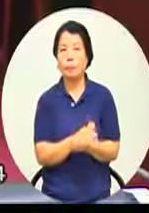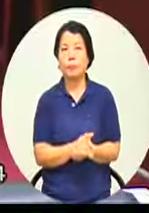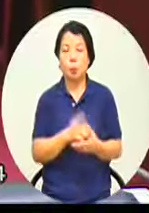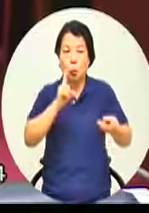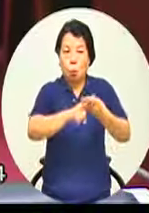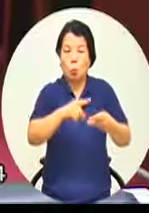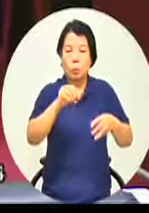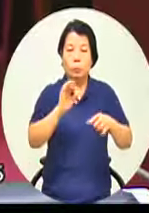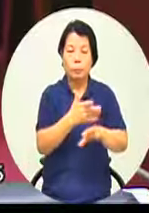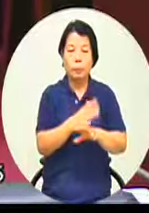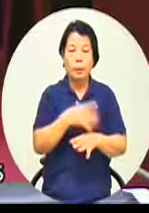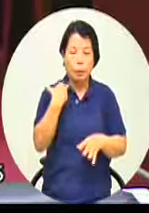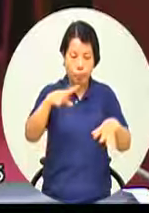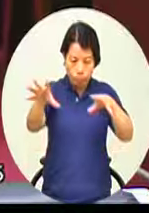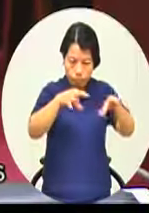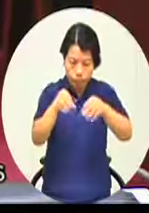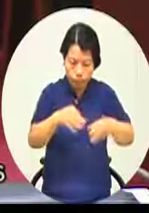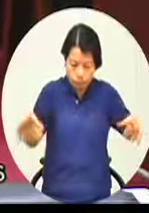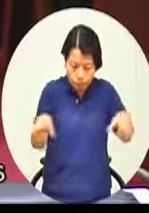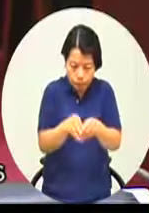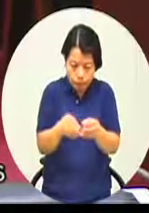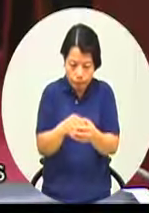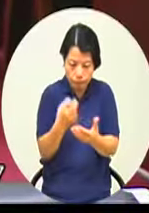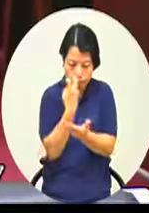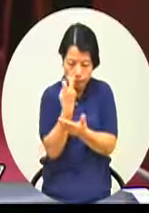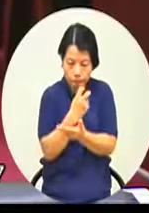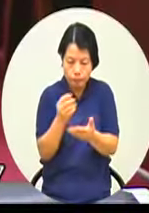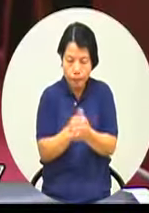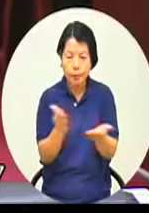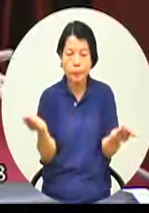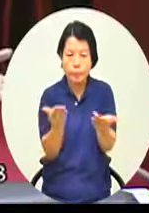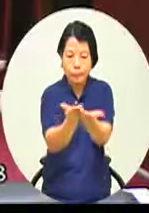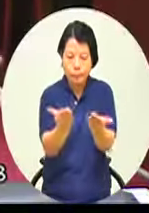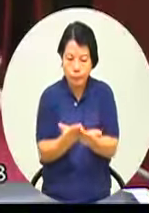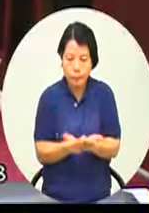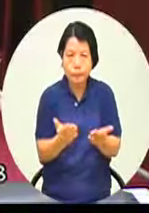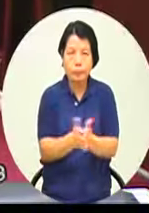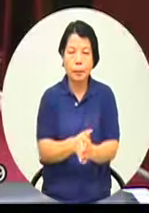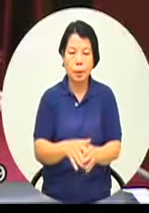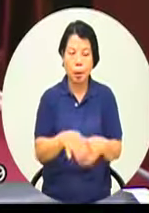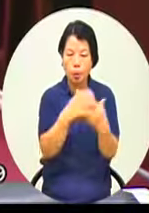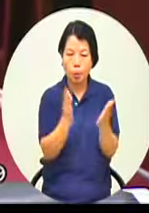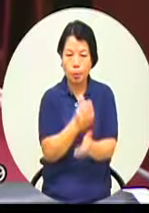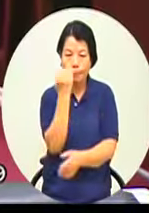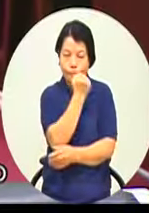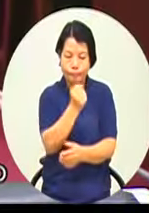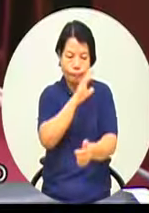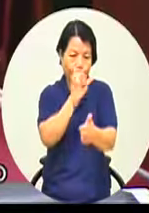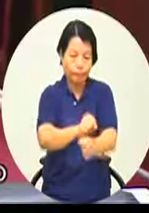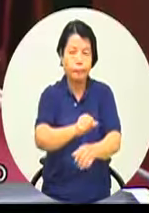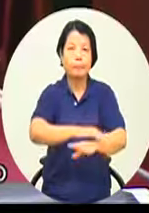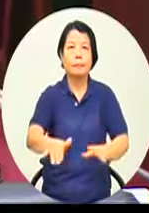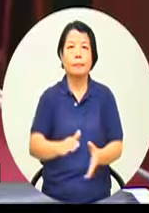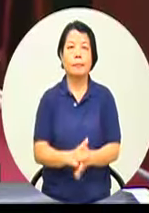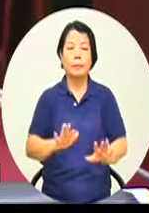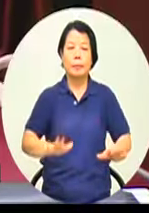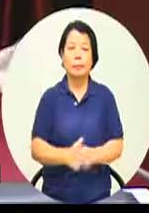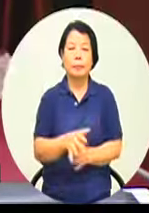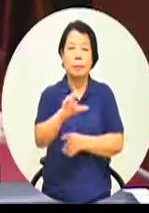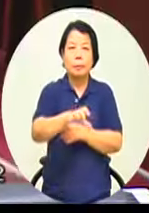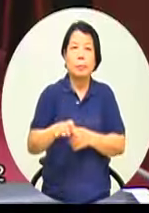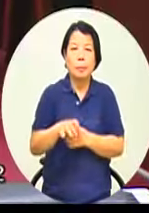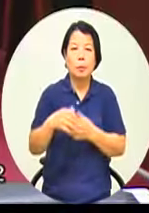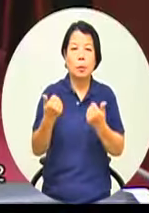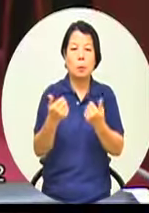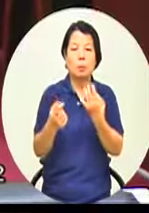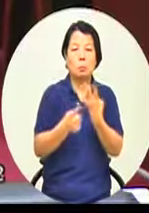资料，把它做一个统合，到最后完成一个拼图，最后凶手就可以落网了。但是今天我们的农会单位有没有